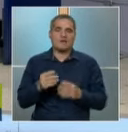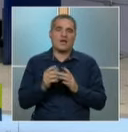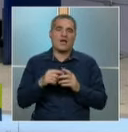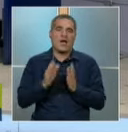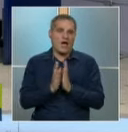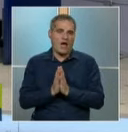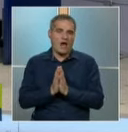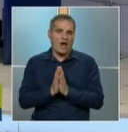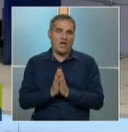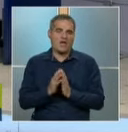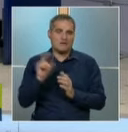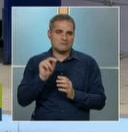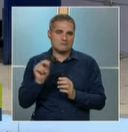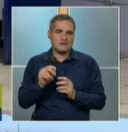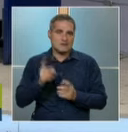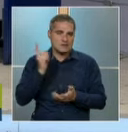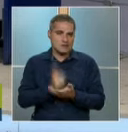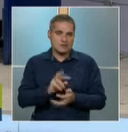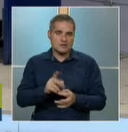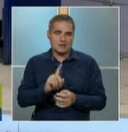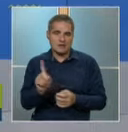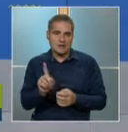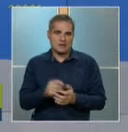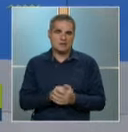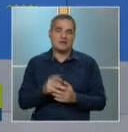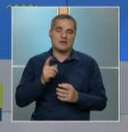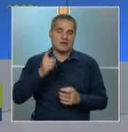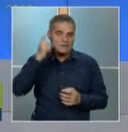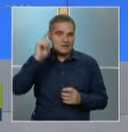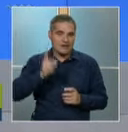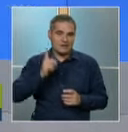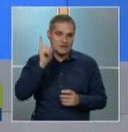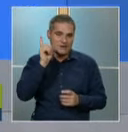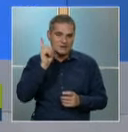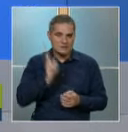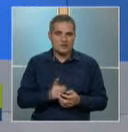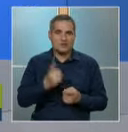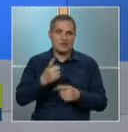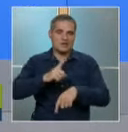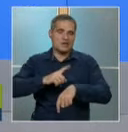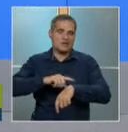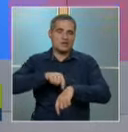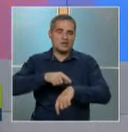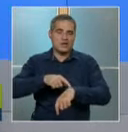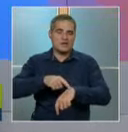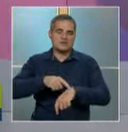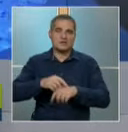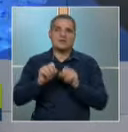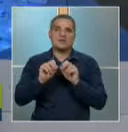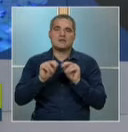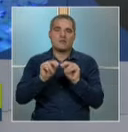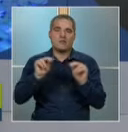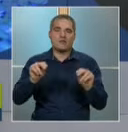религия задължителни или не? Смятам, че трябва да има задължителен поне един час от да се